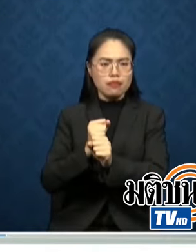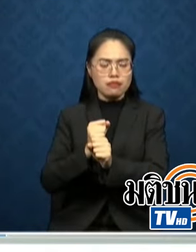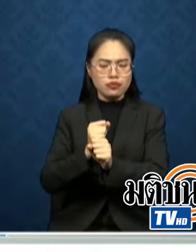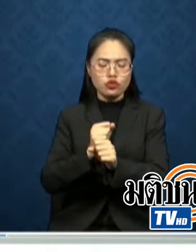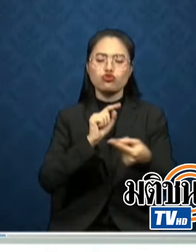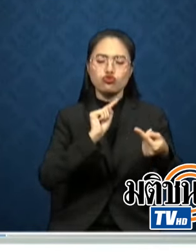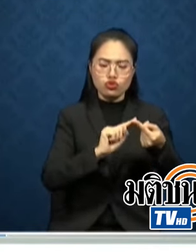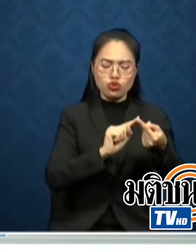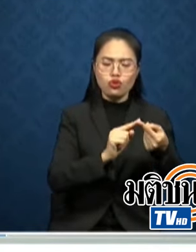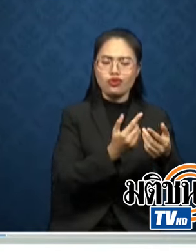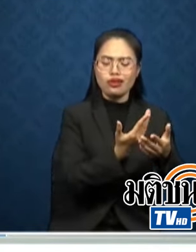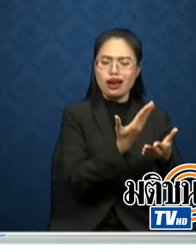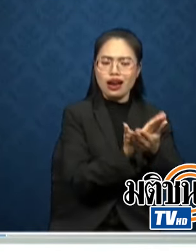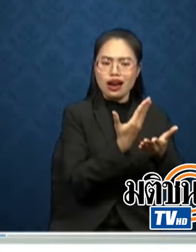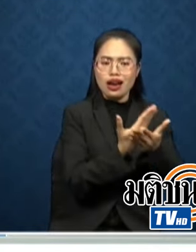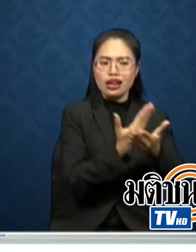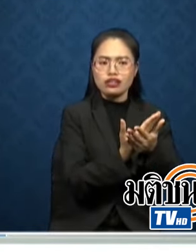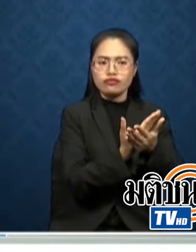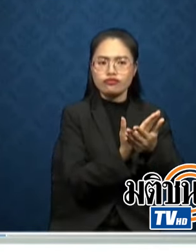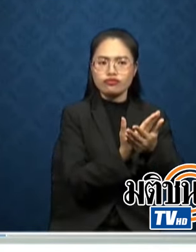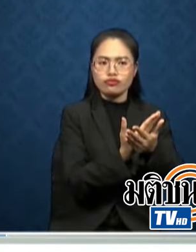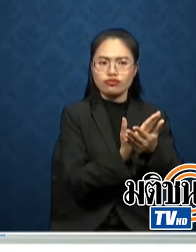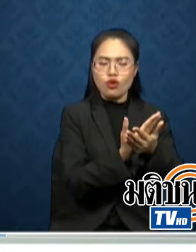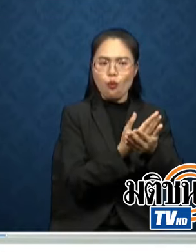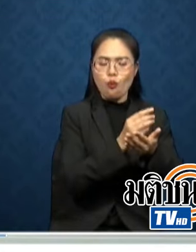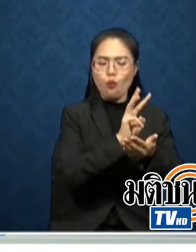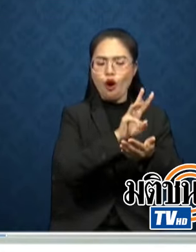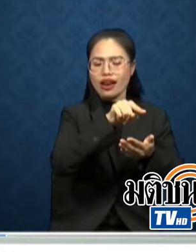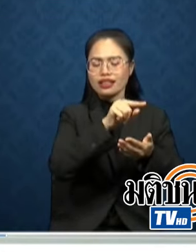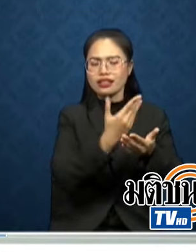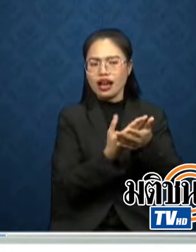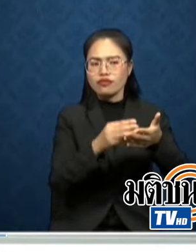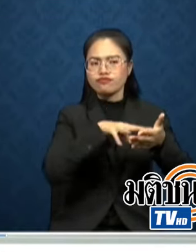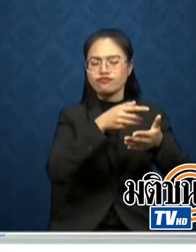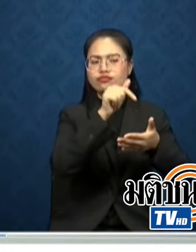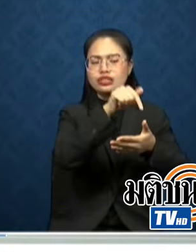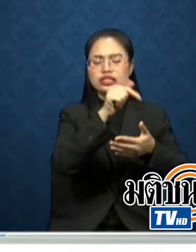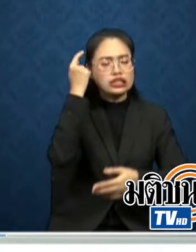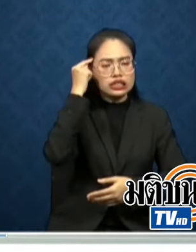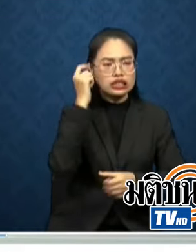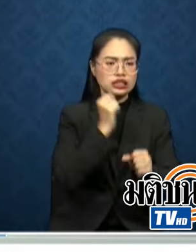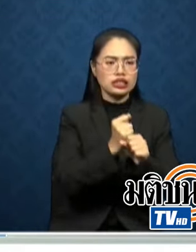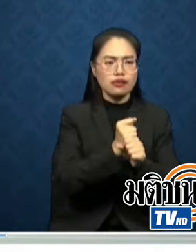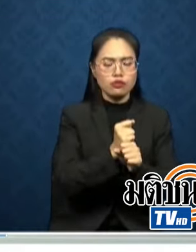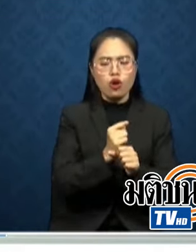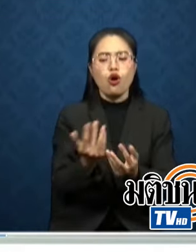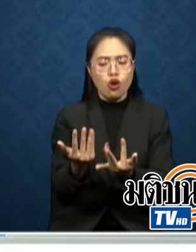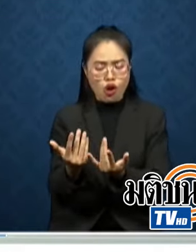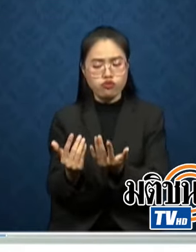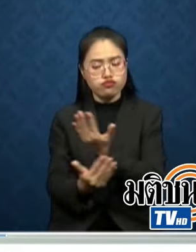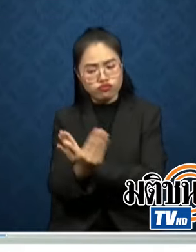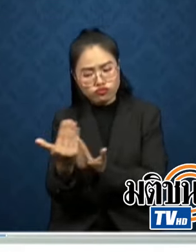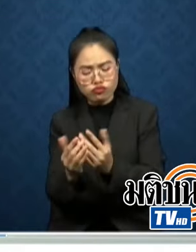จิทัลวอลเล็ตเองก็ถือเป็นนโยบายใหญ่นะครับซึ่งเป็นเรื่องที่เราให้ความสำคัญกับการที่เราต้องฟังความคิดเห็นของทุกๆ